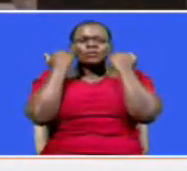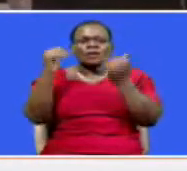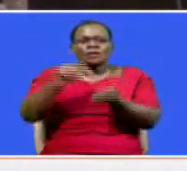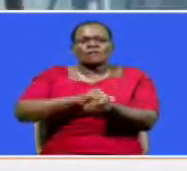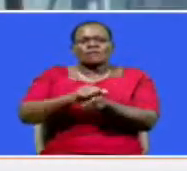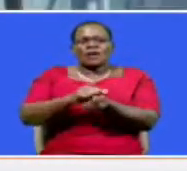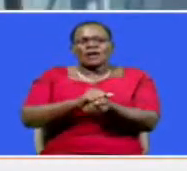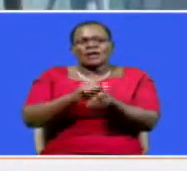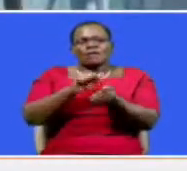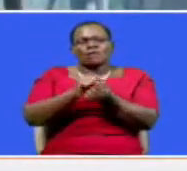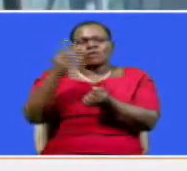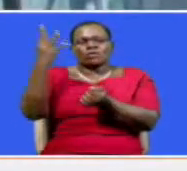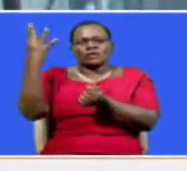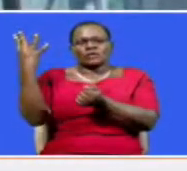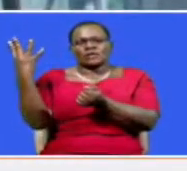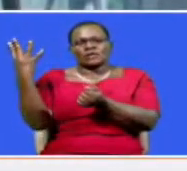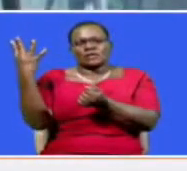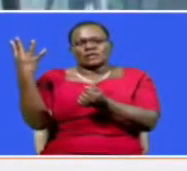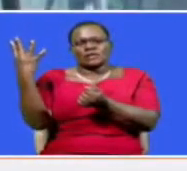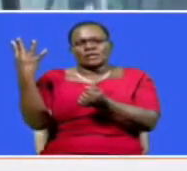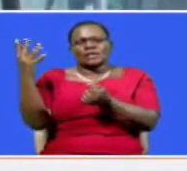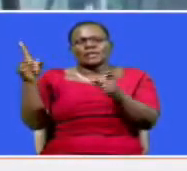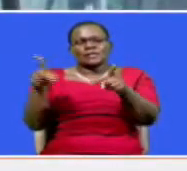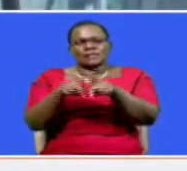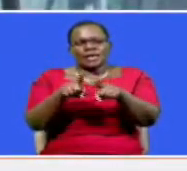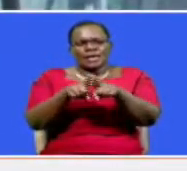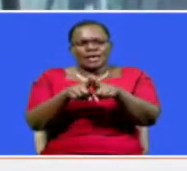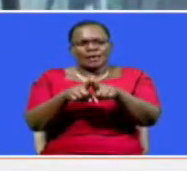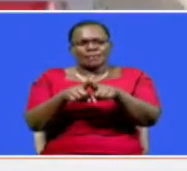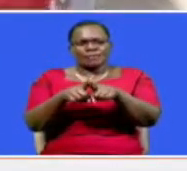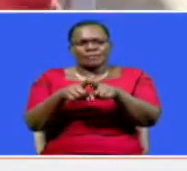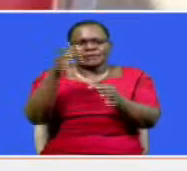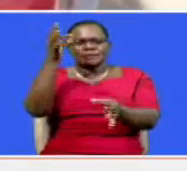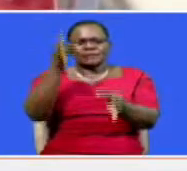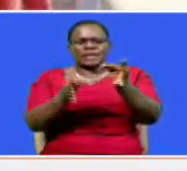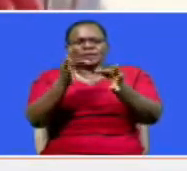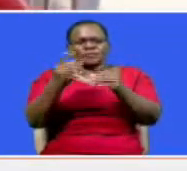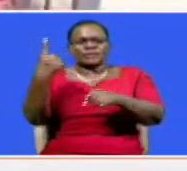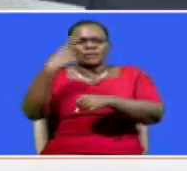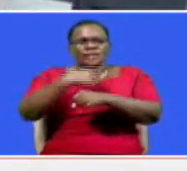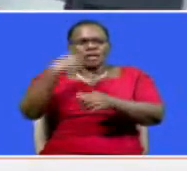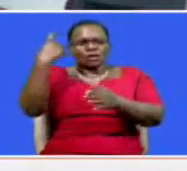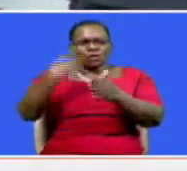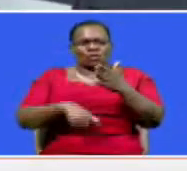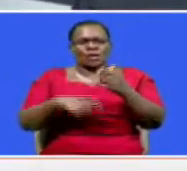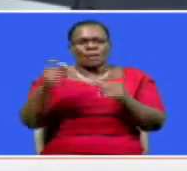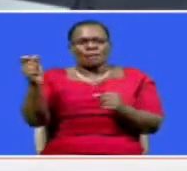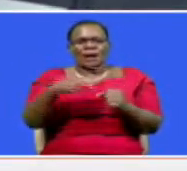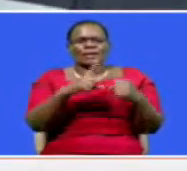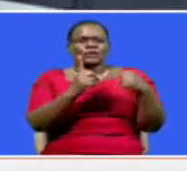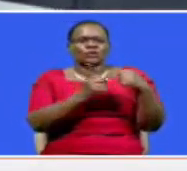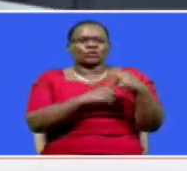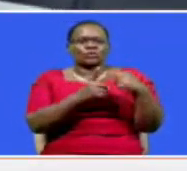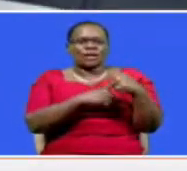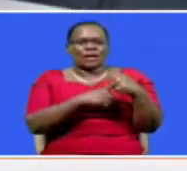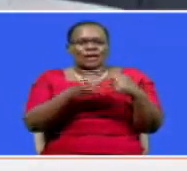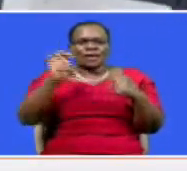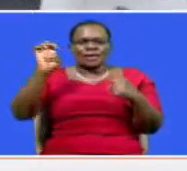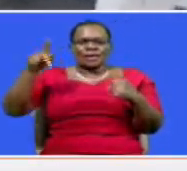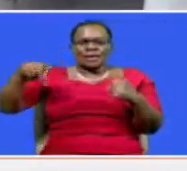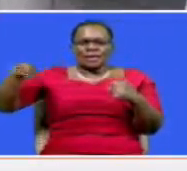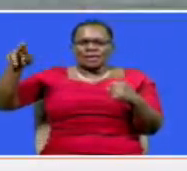Ijumaa tarehe 14, siku inayowana na siku ya kutolewa kwa bei mpya ya mafuta ya mwezi Julai na mamlaka ya